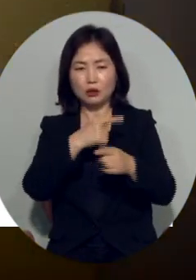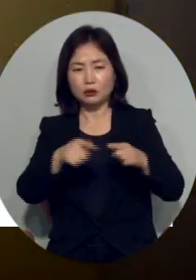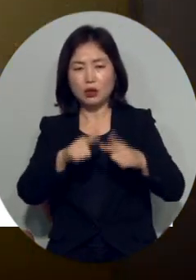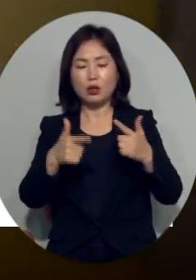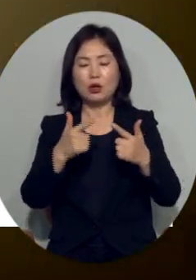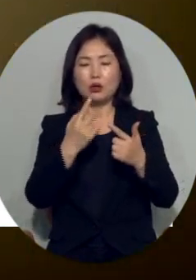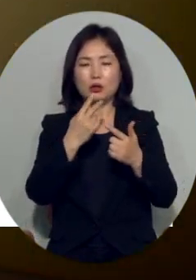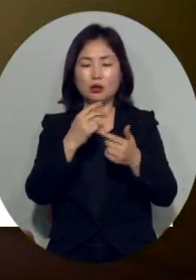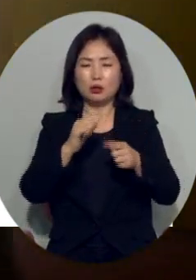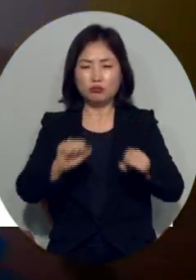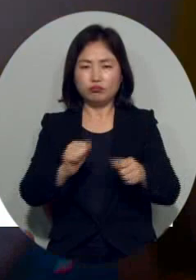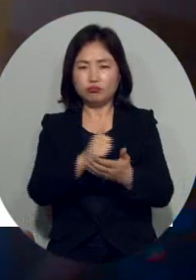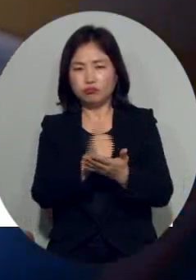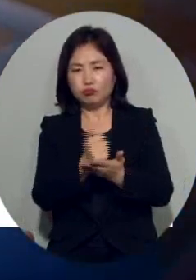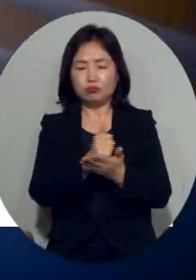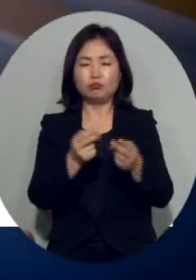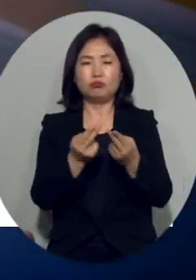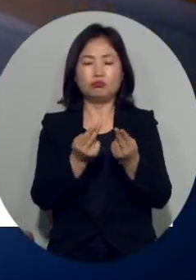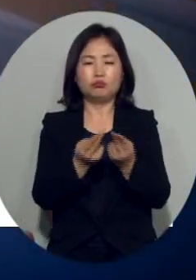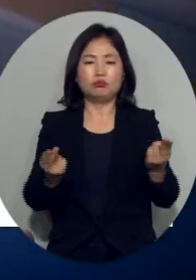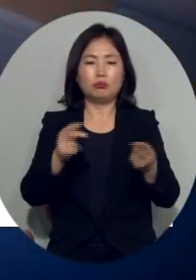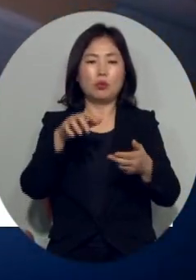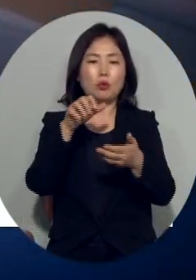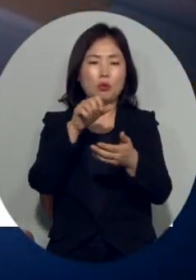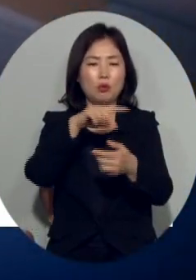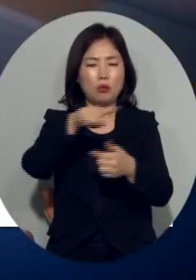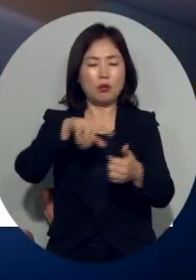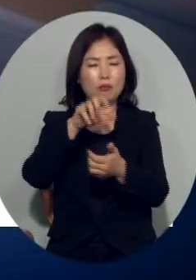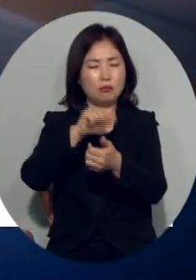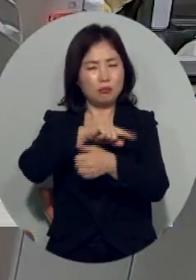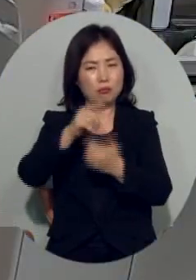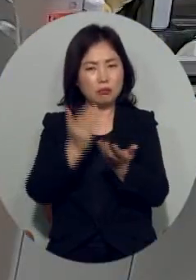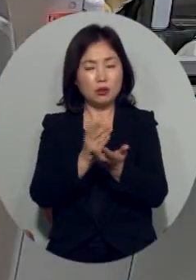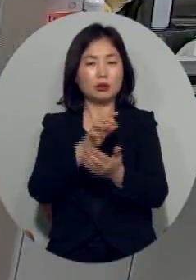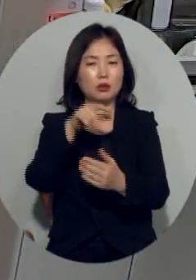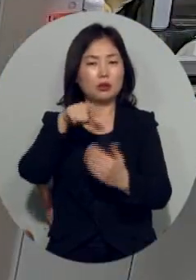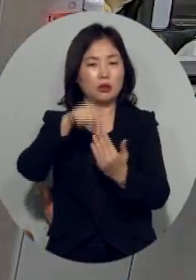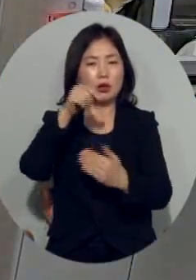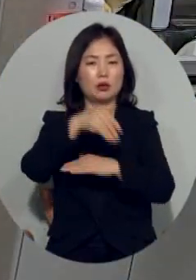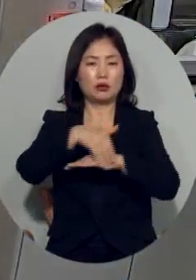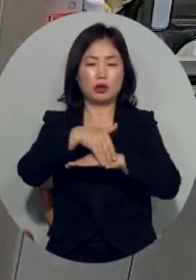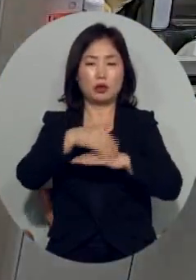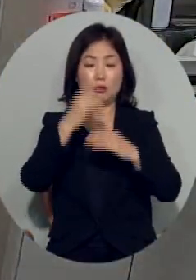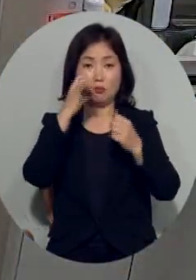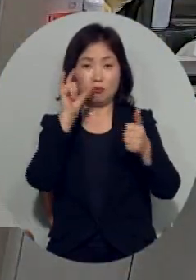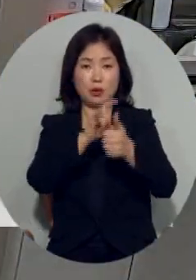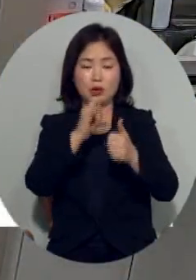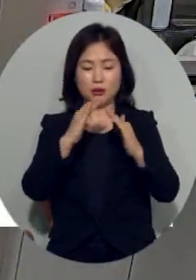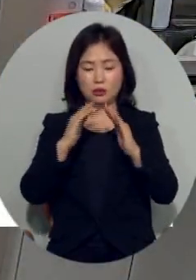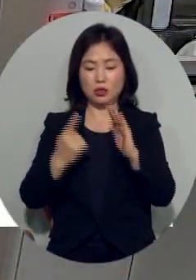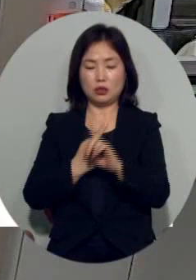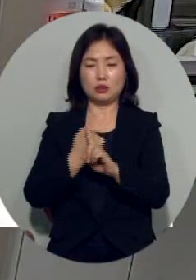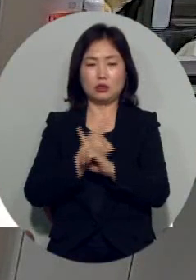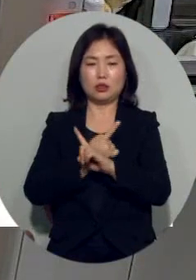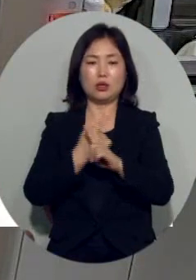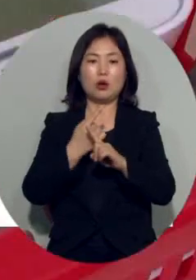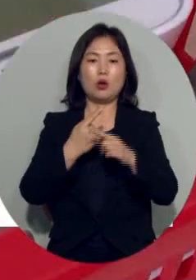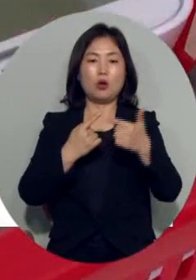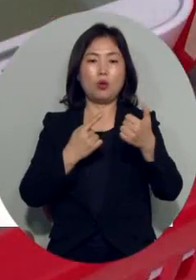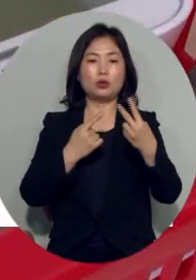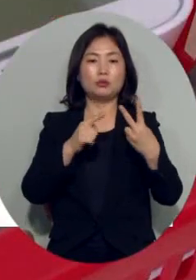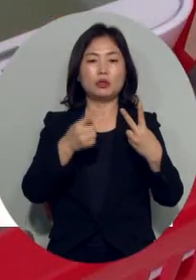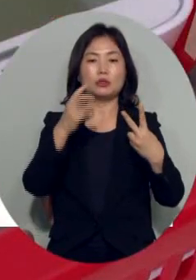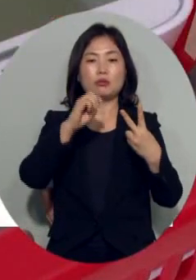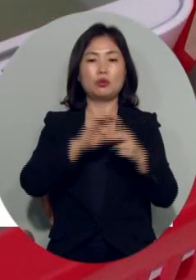중등증 병상의 확보를 더 적극적으로 현장에 맞게 하려고 합니다. 신규 확진자 가운데 재택 치료는 대구